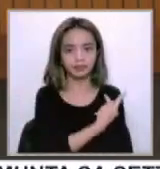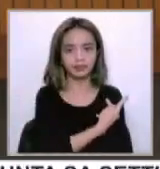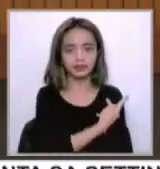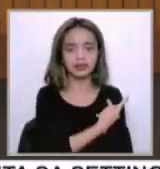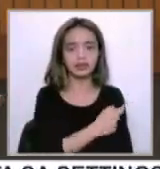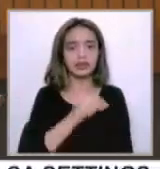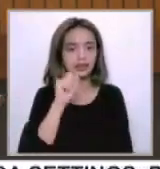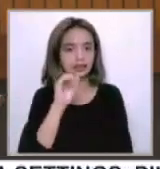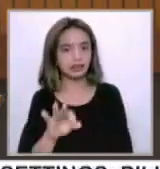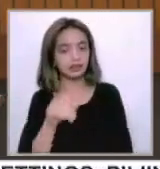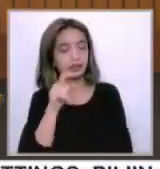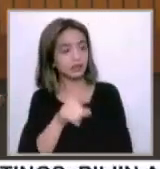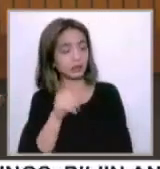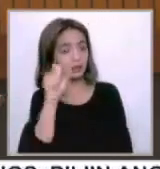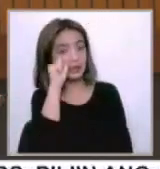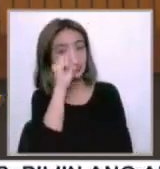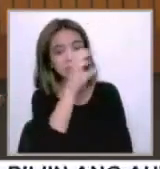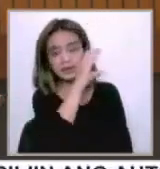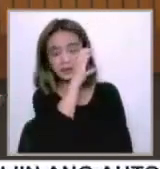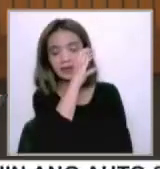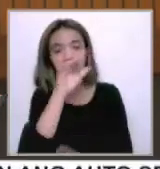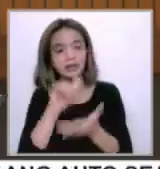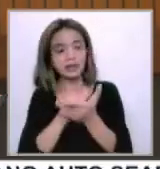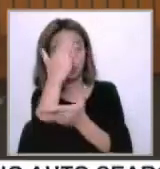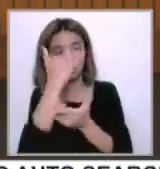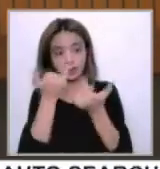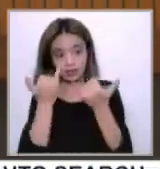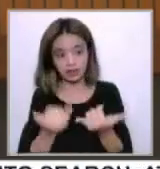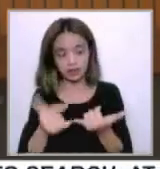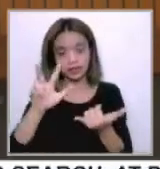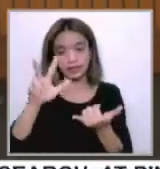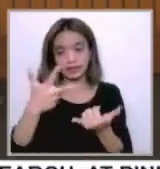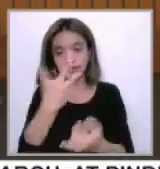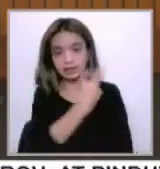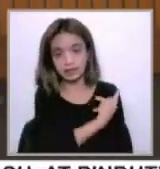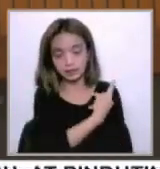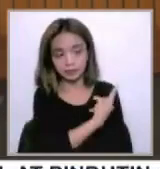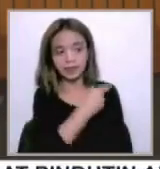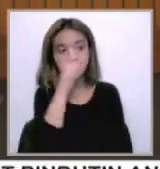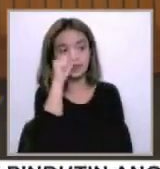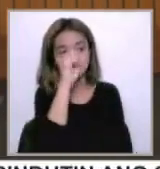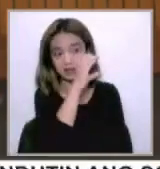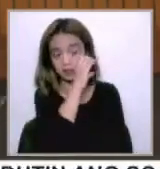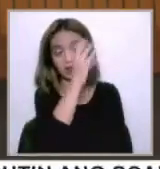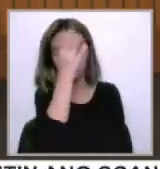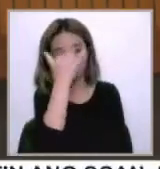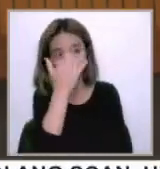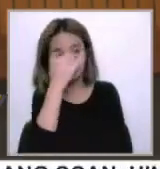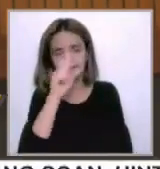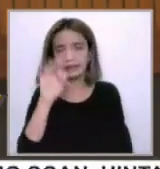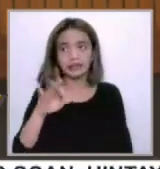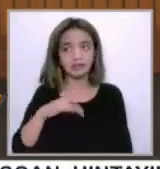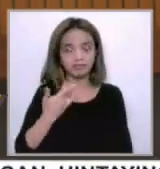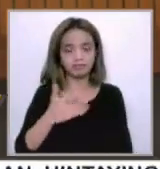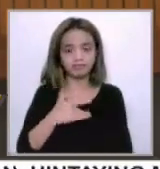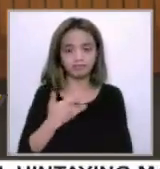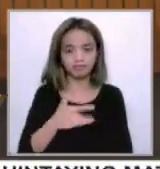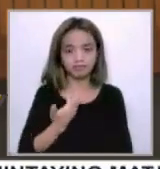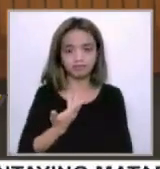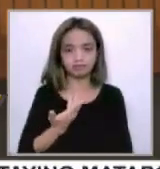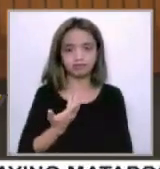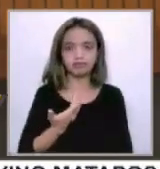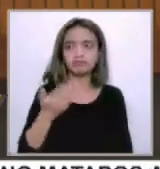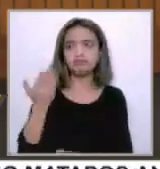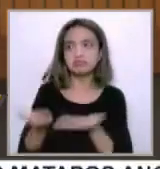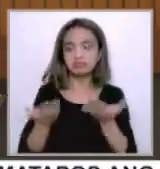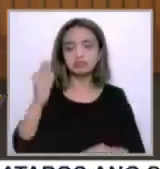ikaw ay senior, kaya nga ngayon booster natin ng mga seniors. Kasi nga, pagka naramdaman na nila, huli na ang panahon.